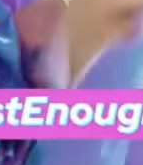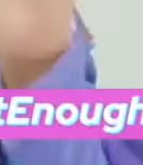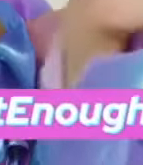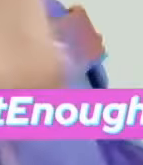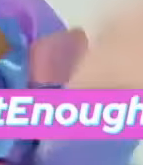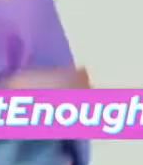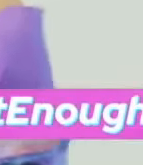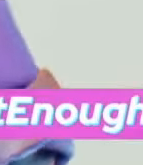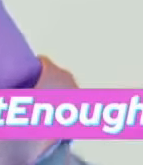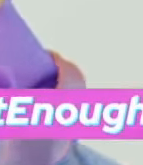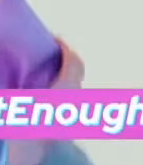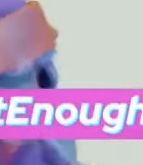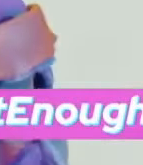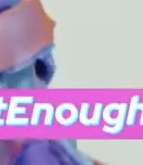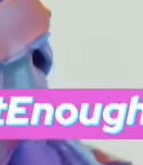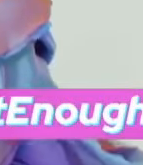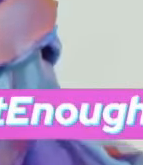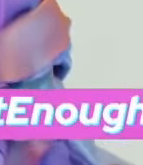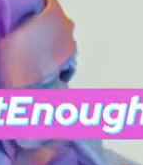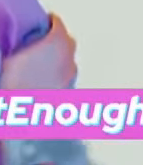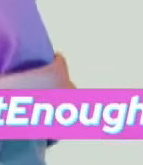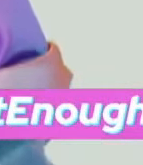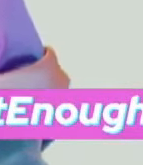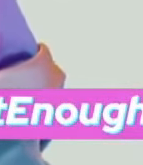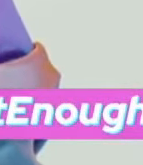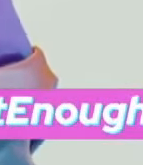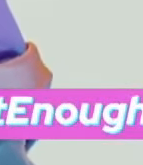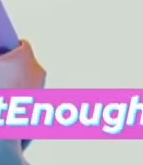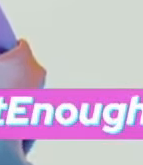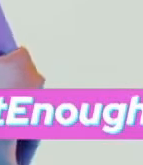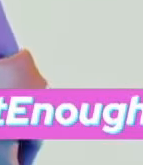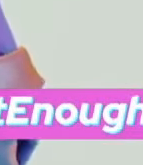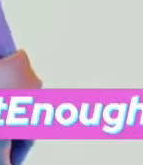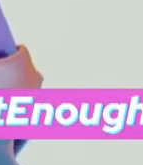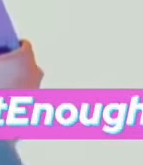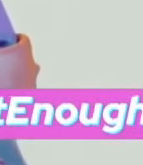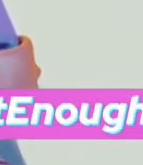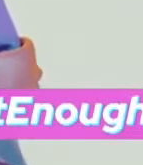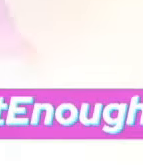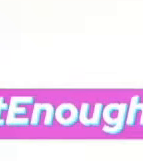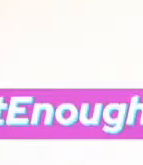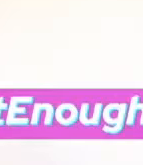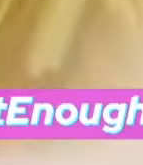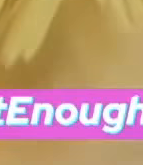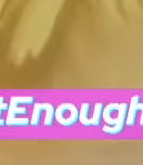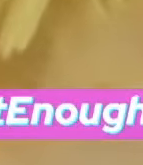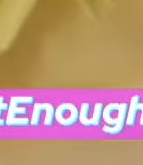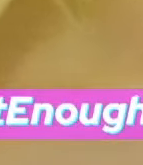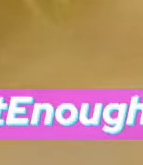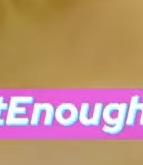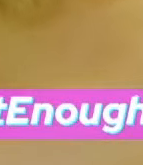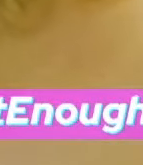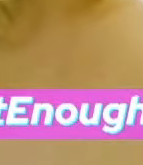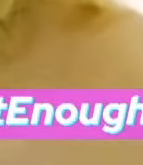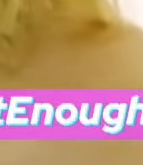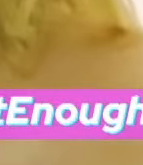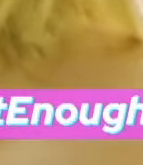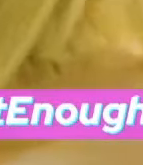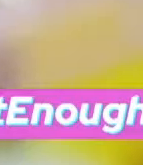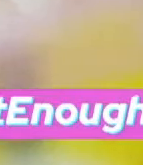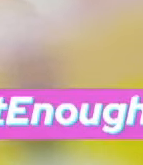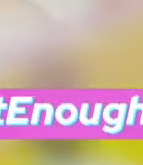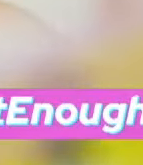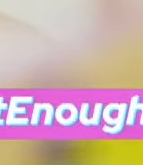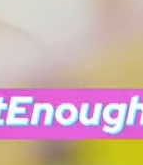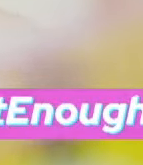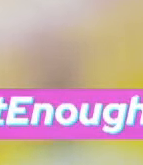Hi everyone, this is Mikey and my very first single called Just Enough. I'm never ever ever